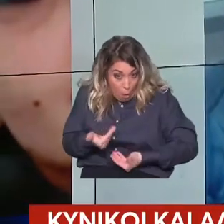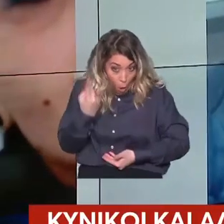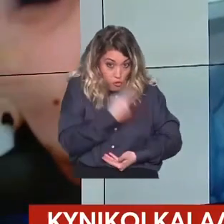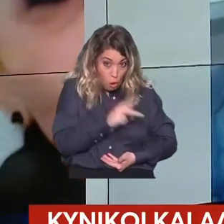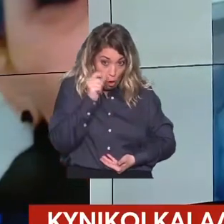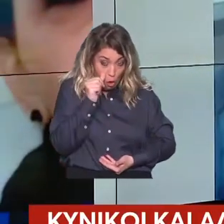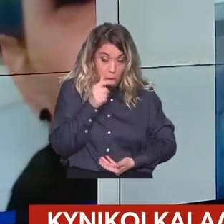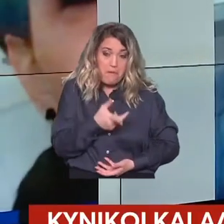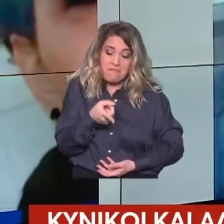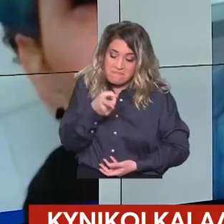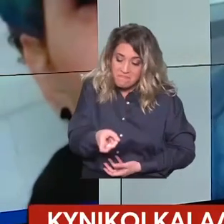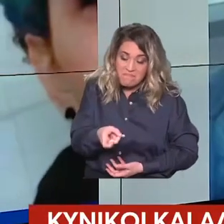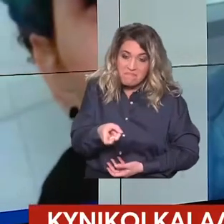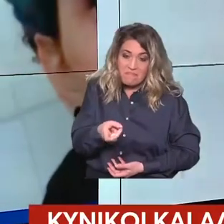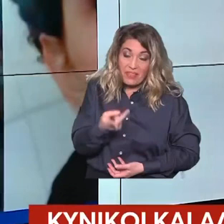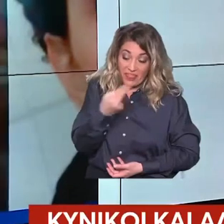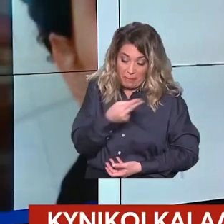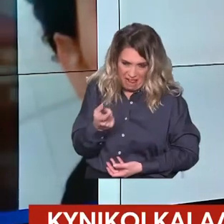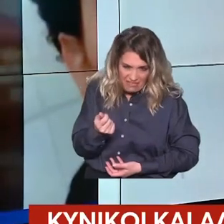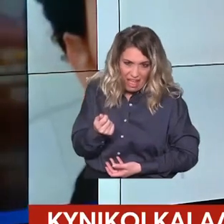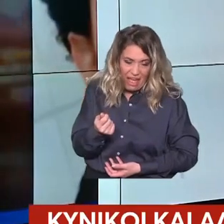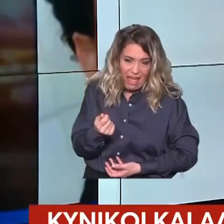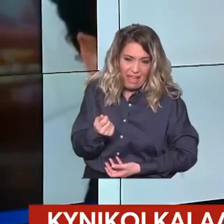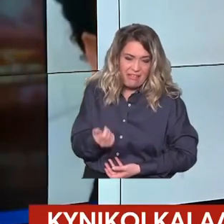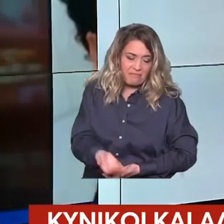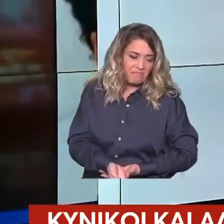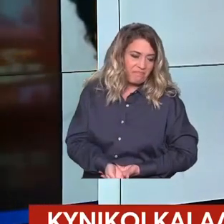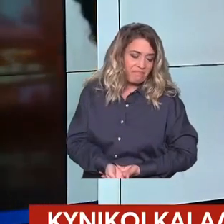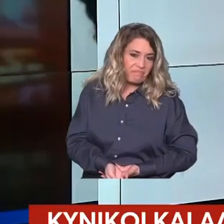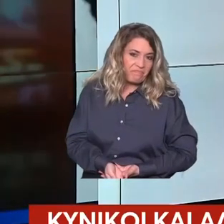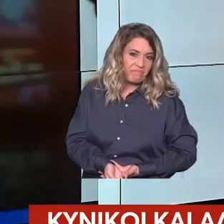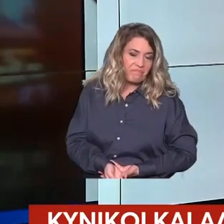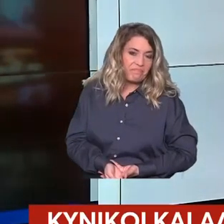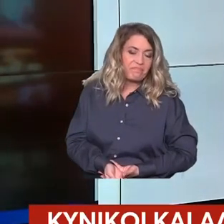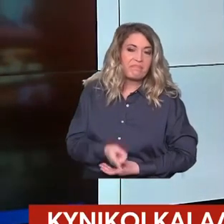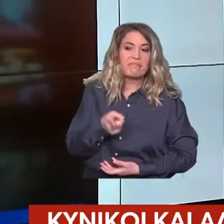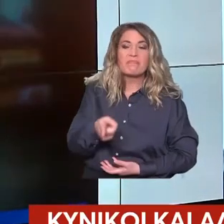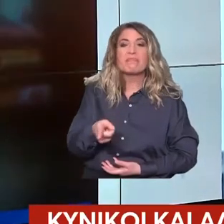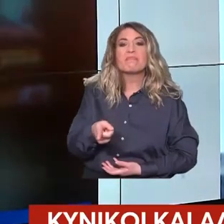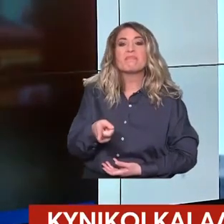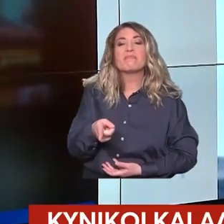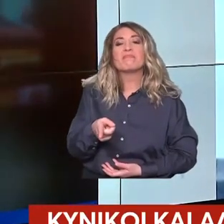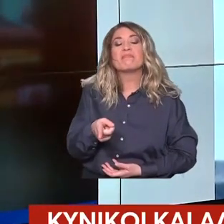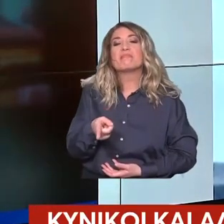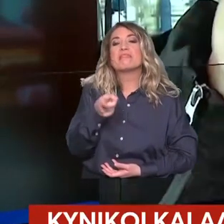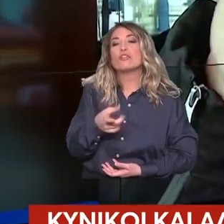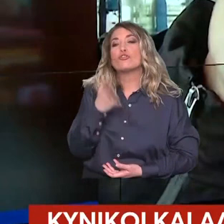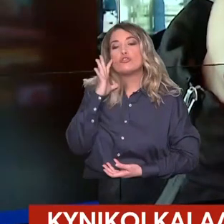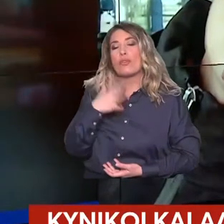ήθελε να της πάρει 5-6 ευρώ που του είχε πει ότι φιλούσε στο σπίτι των γονιών της. Αυτός είναι ο λόγος της